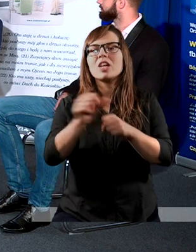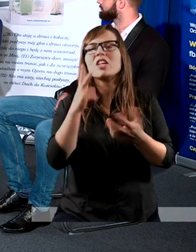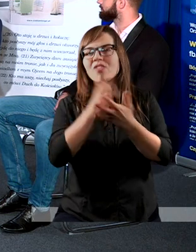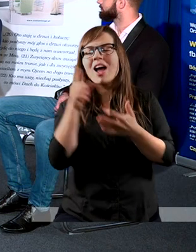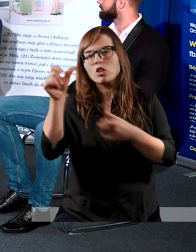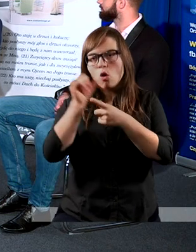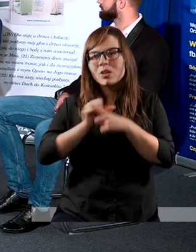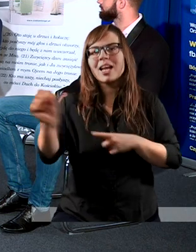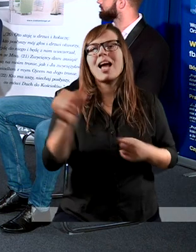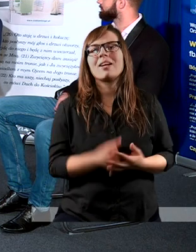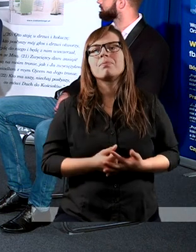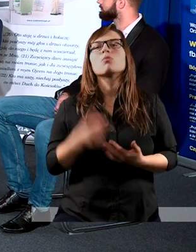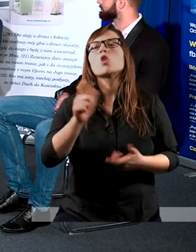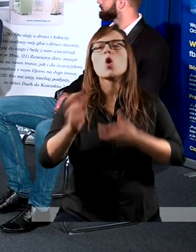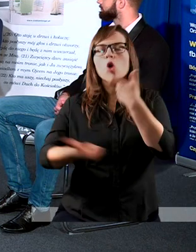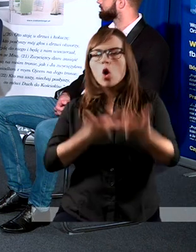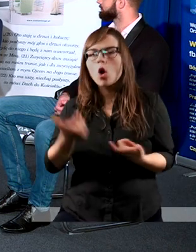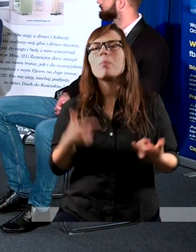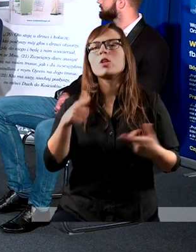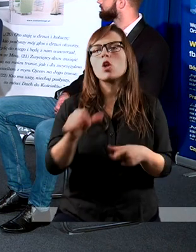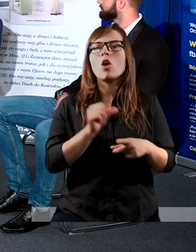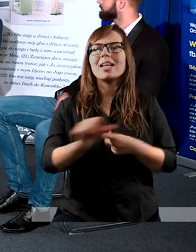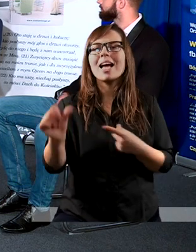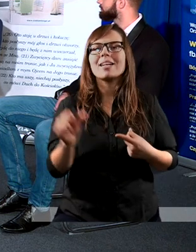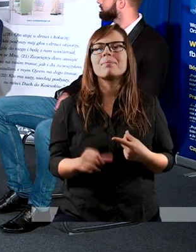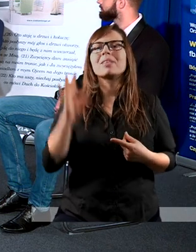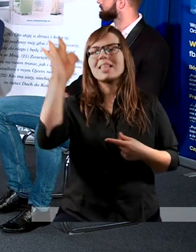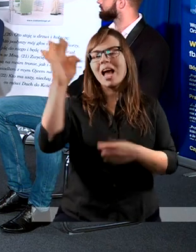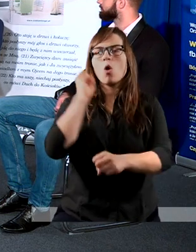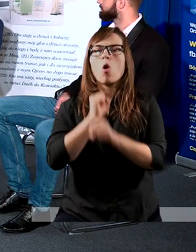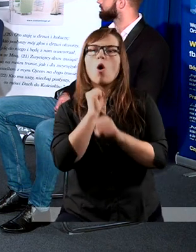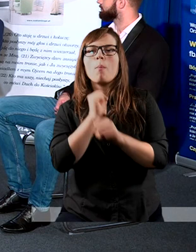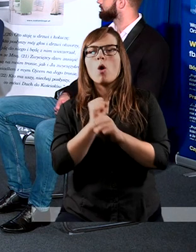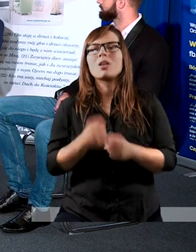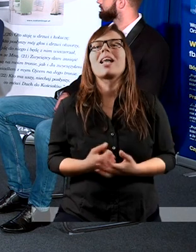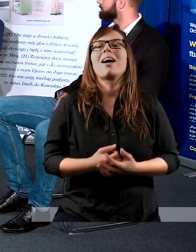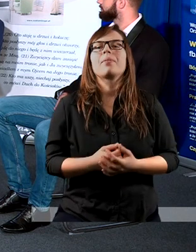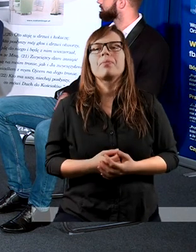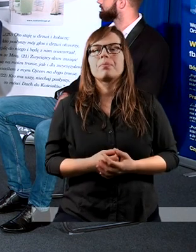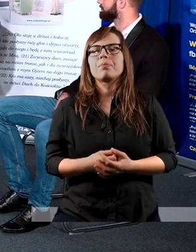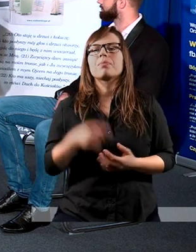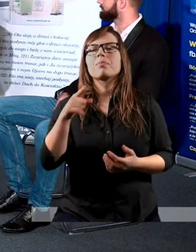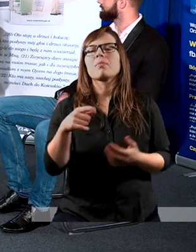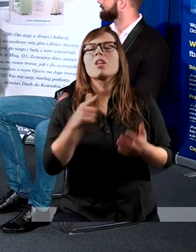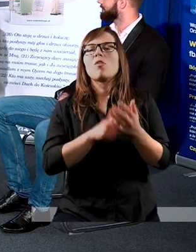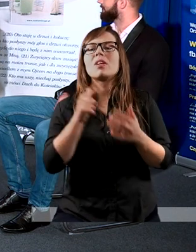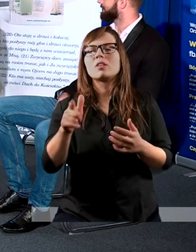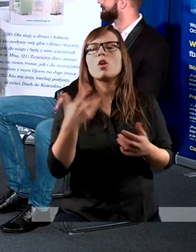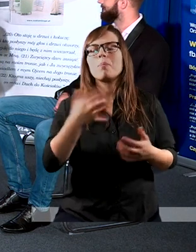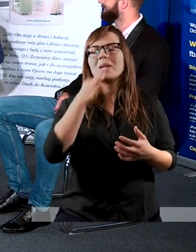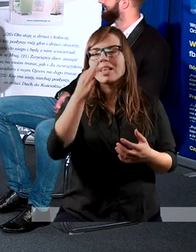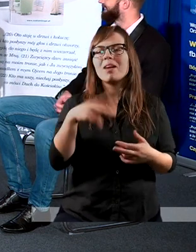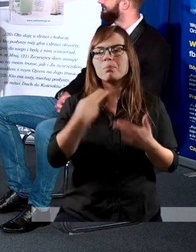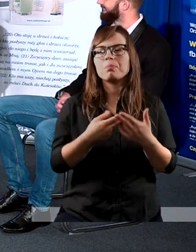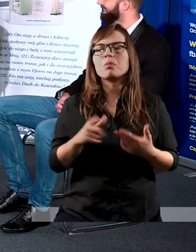chce mieć mnie? Czy to, co robię, to jest Jego robota? Dobrze, to jeszcze inaczej. A czy... można? Tak, ale tylko jeszcze takie pytanie